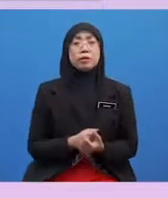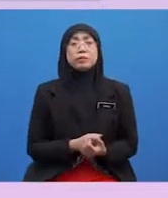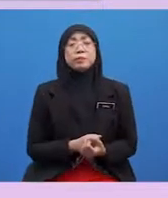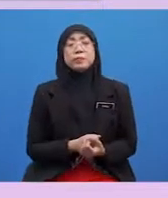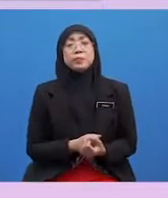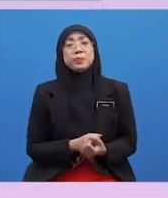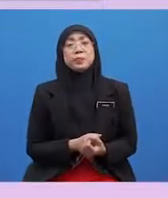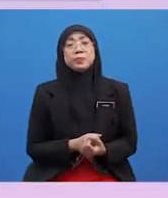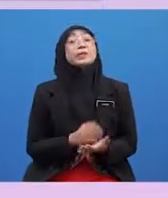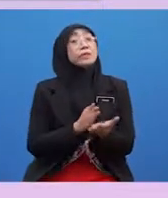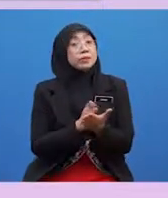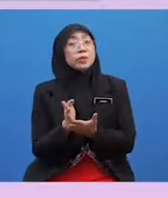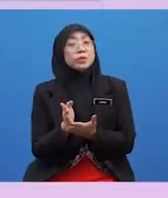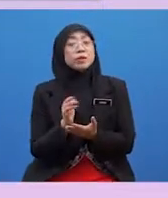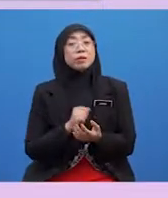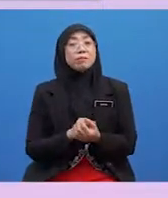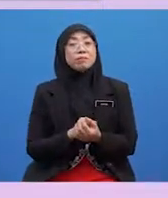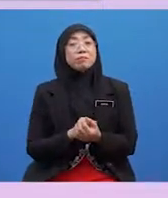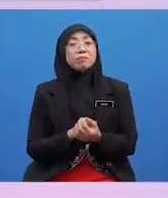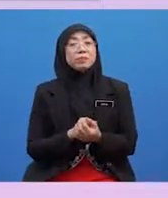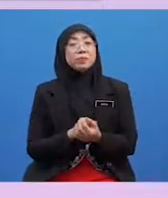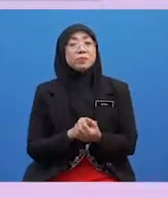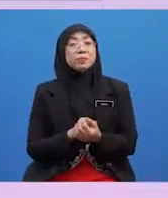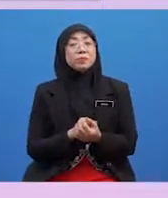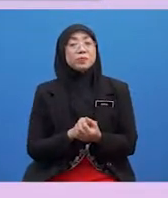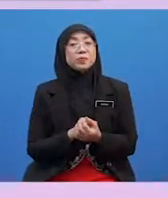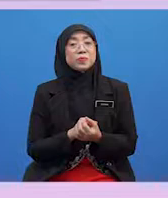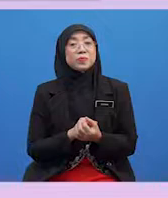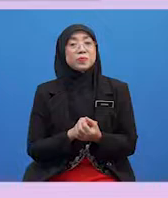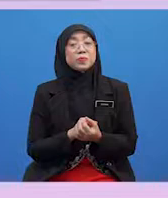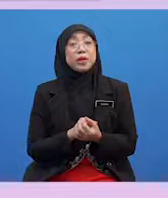Seterusnya, kita pergi pula kepada perkembangan motor.